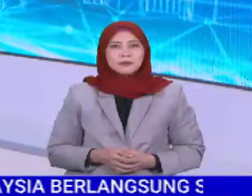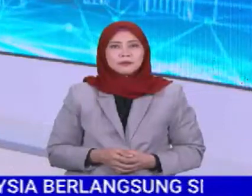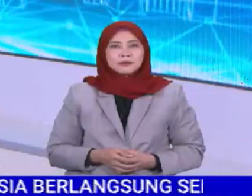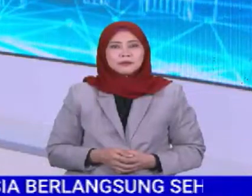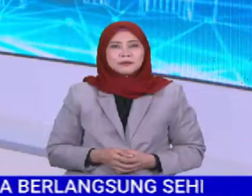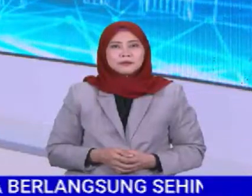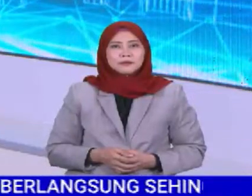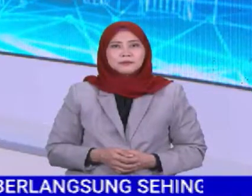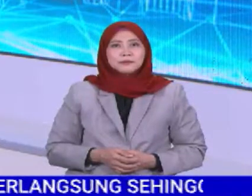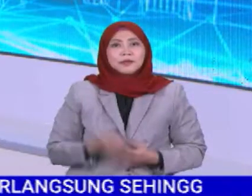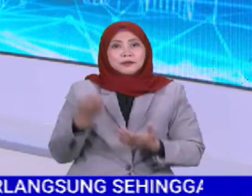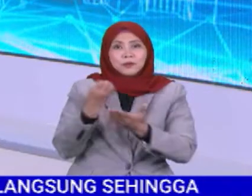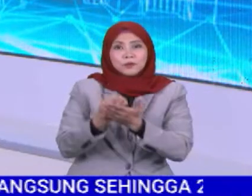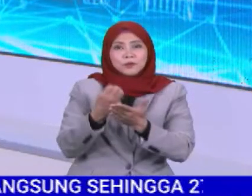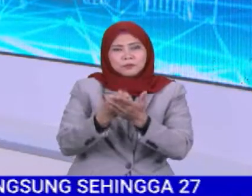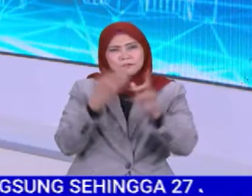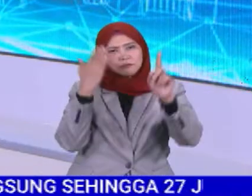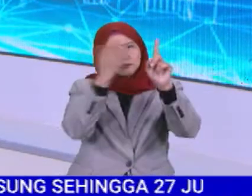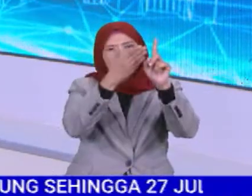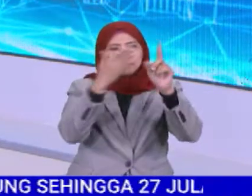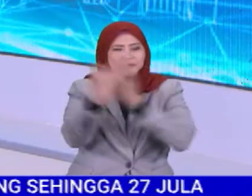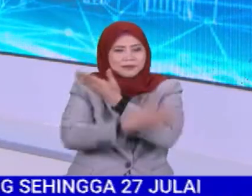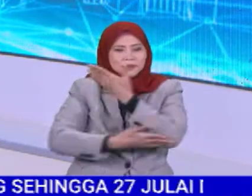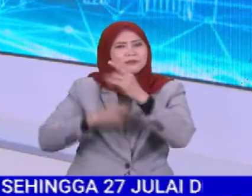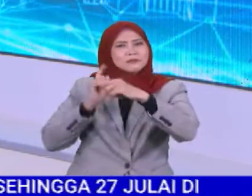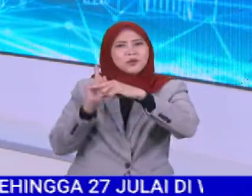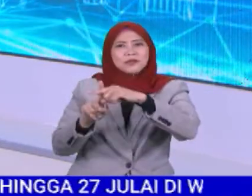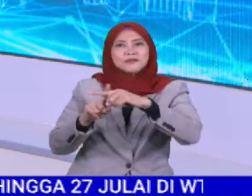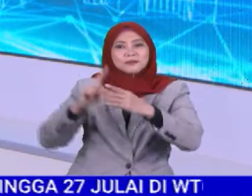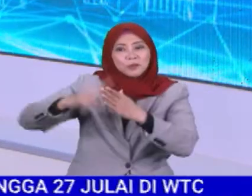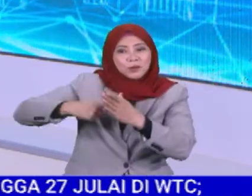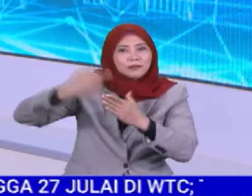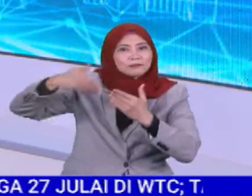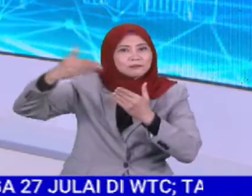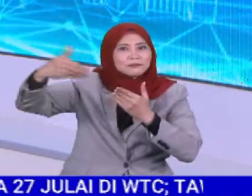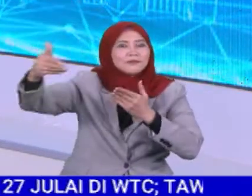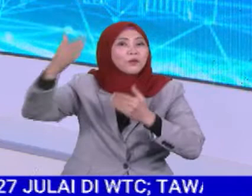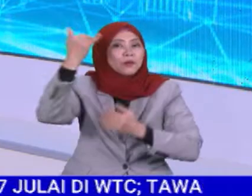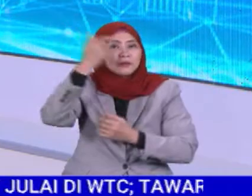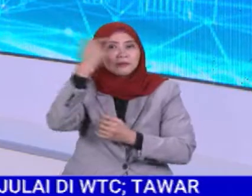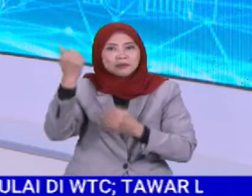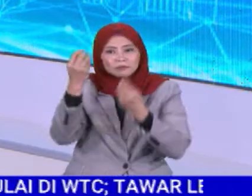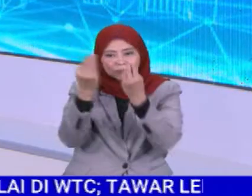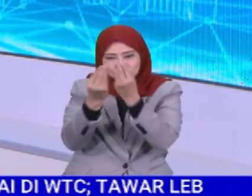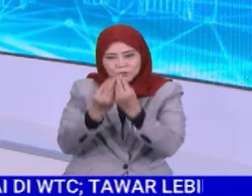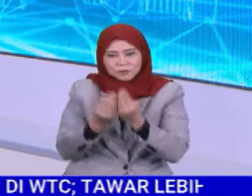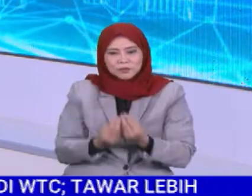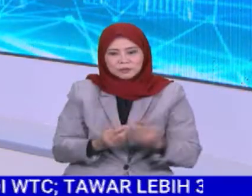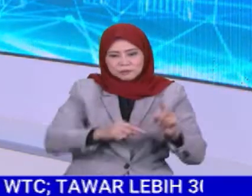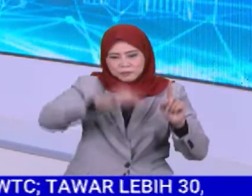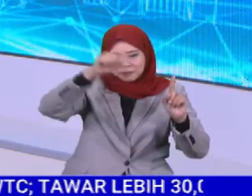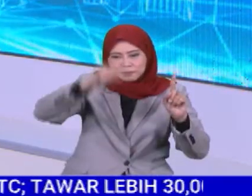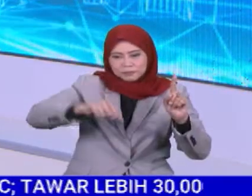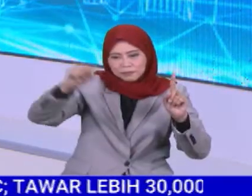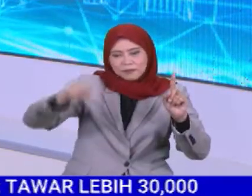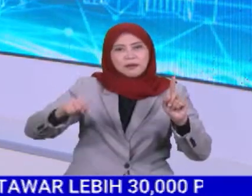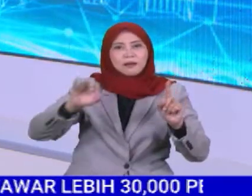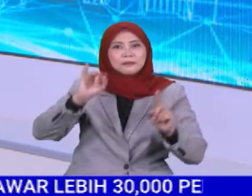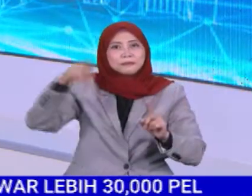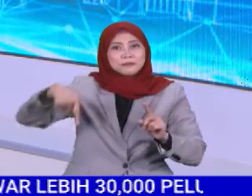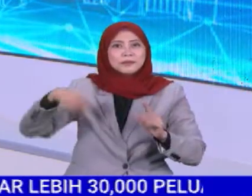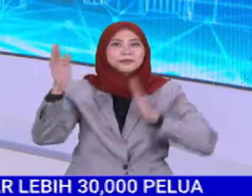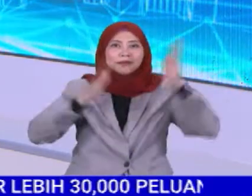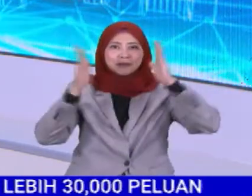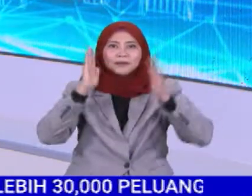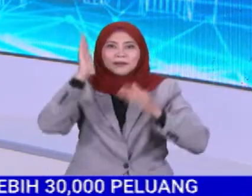Hai prospek ekonomi negara akan lebih positif bagi bulan-bulan mendatang ia mengambil kira indeks pelopor iptable isye